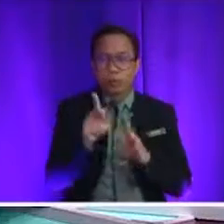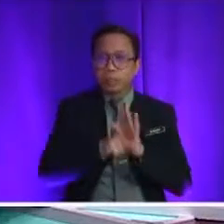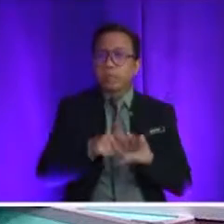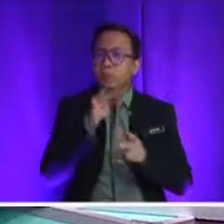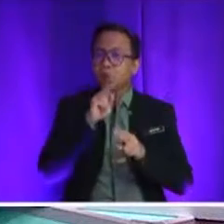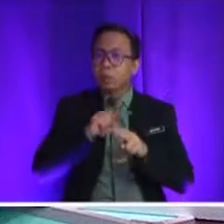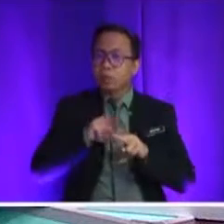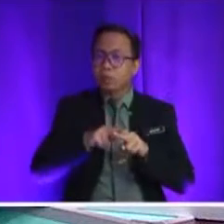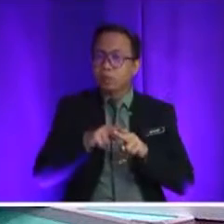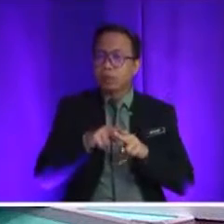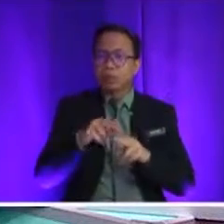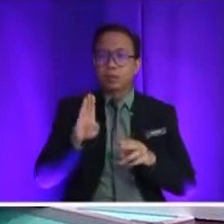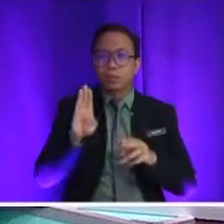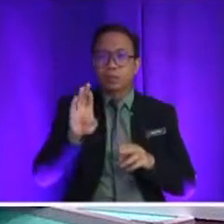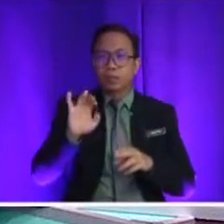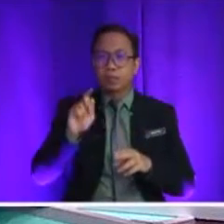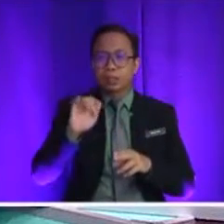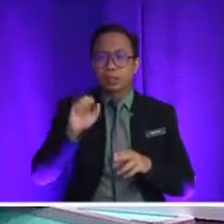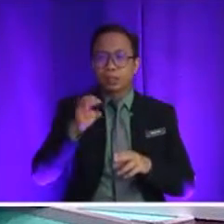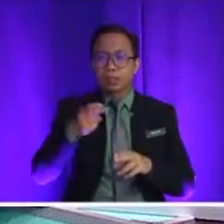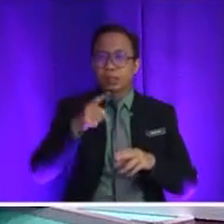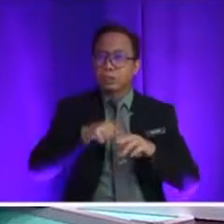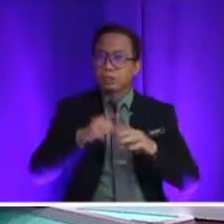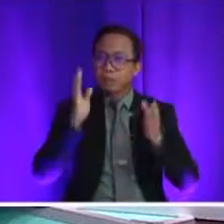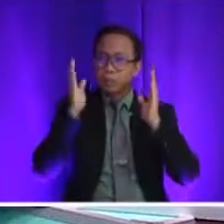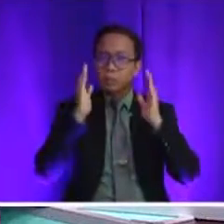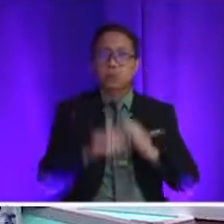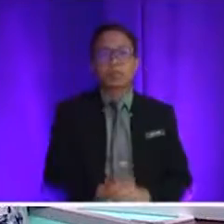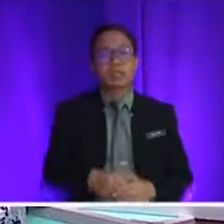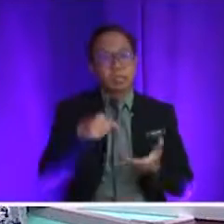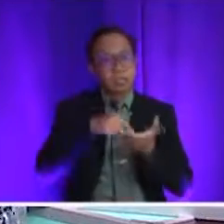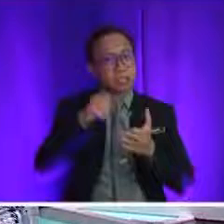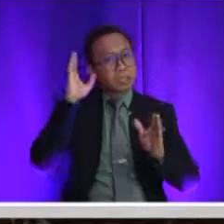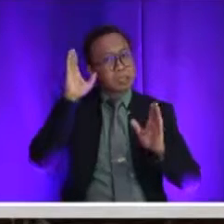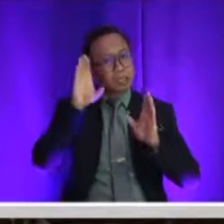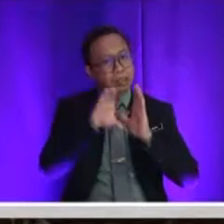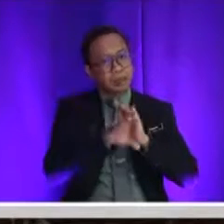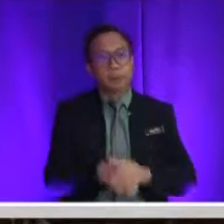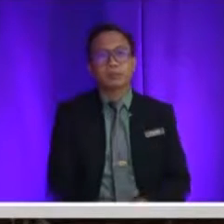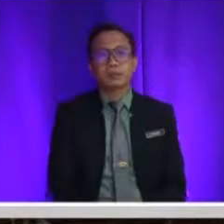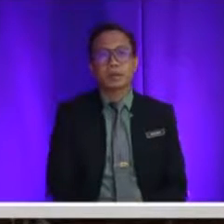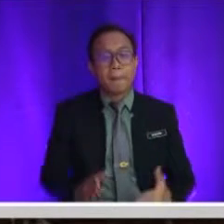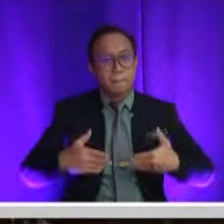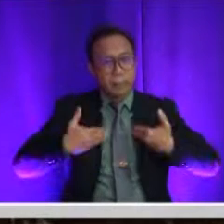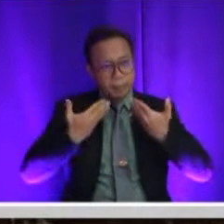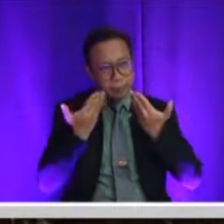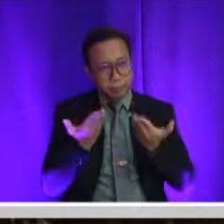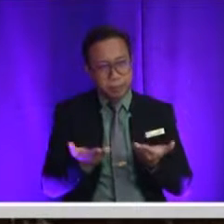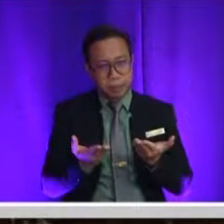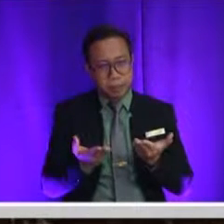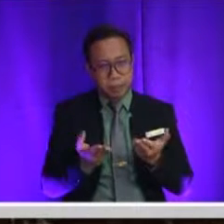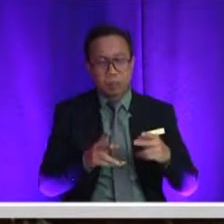British di Tanah Melayu Kyai Maja diteruskan atau Indah gambar-gambar Bagaimana